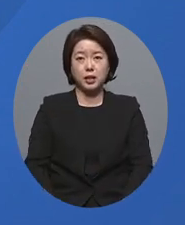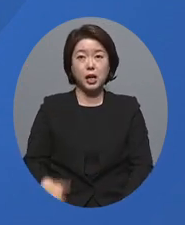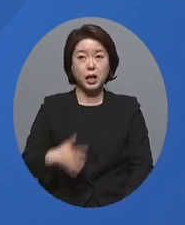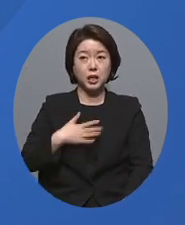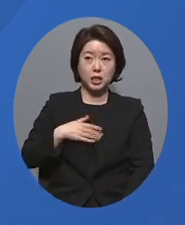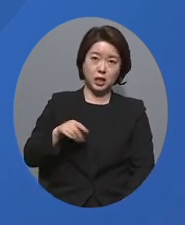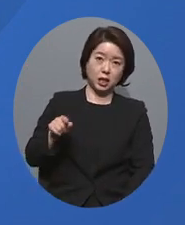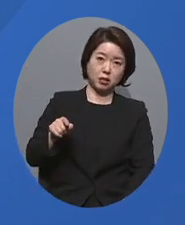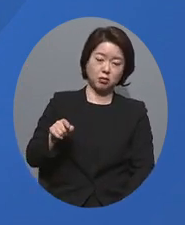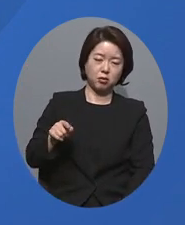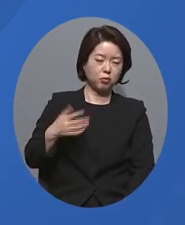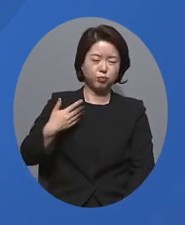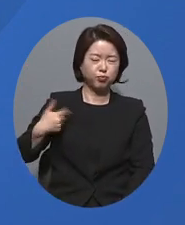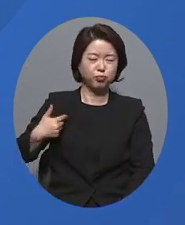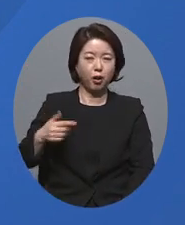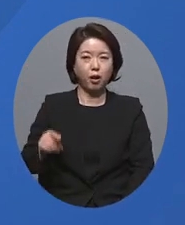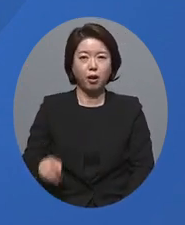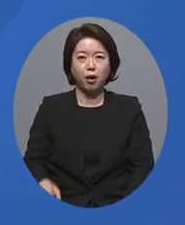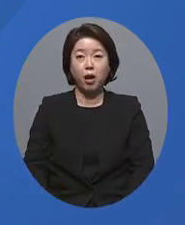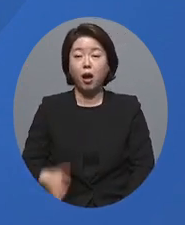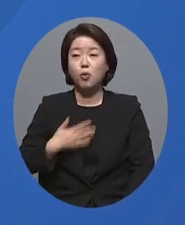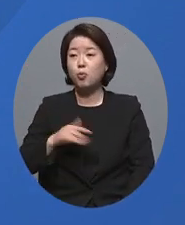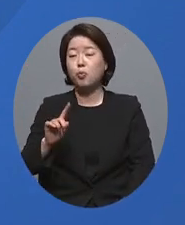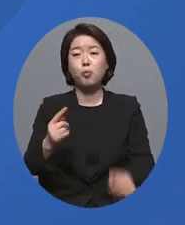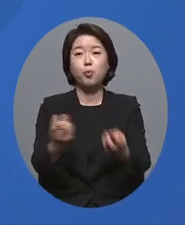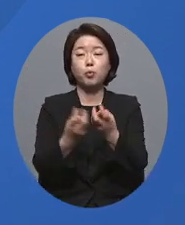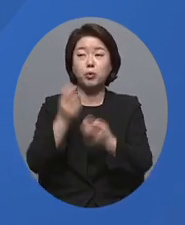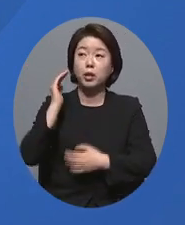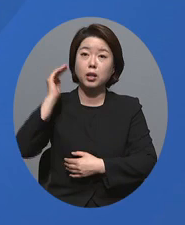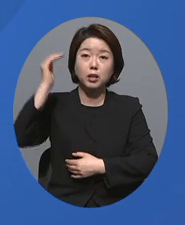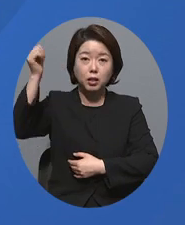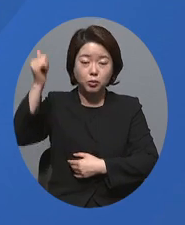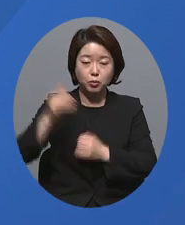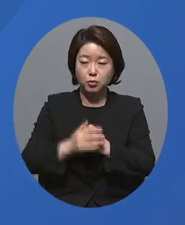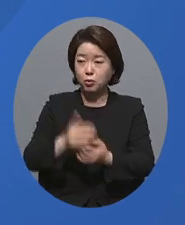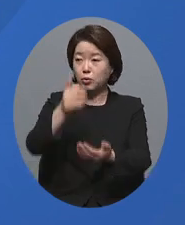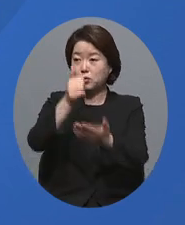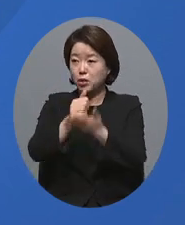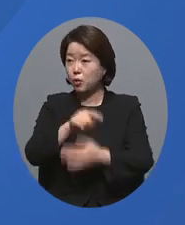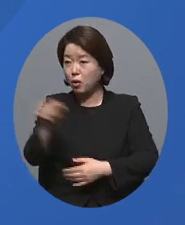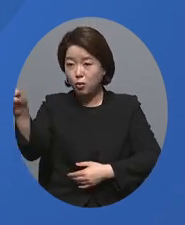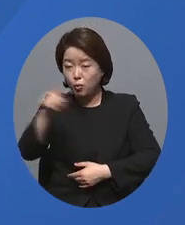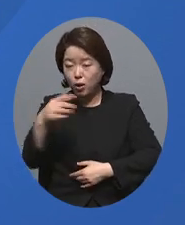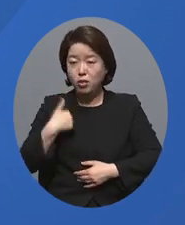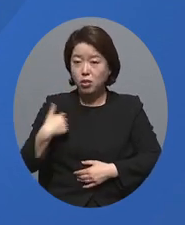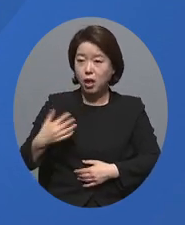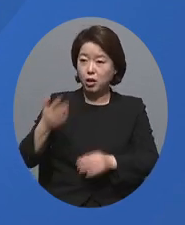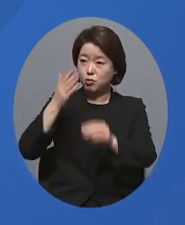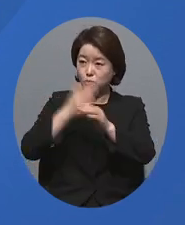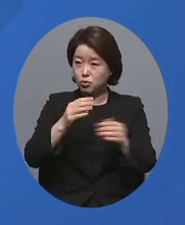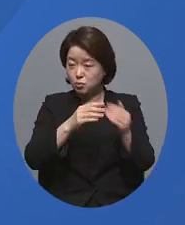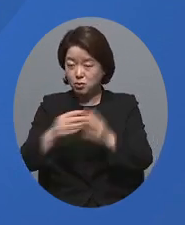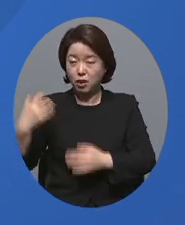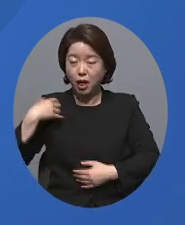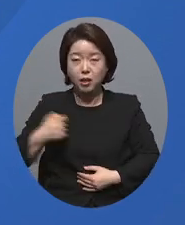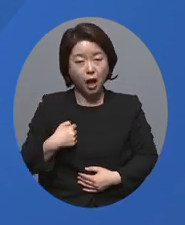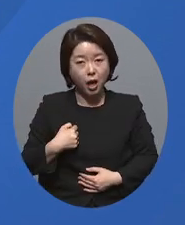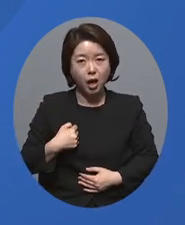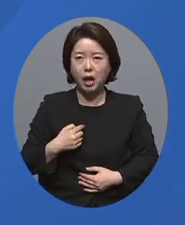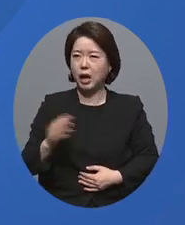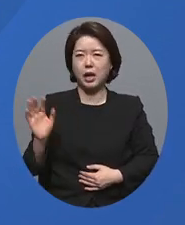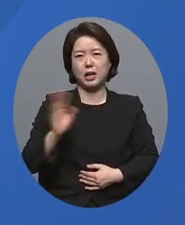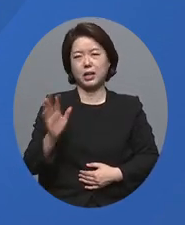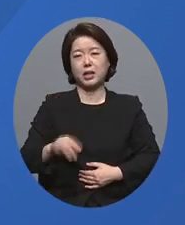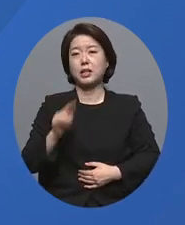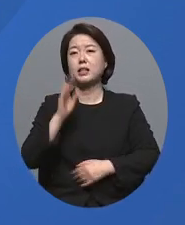그거 알지도 못하고 내가 어떻게 대통령하고 장관하는 거를 주관을 하겠느냐, 주도를 하겠느냐